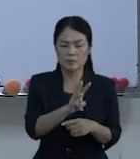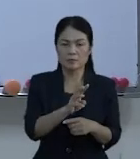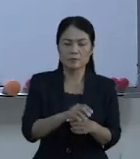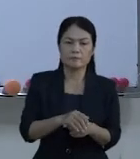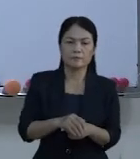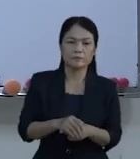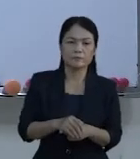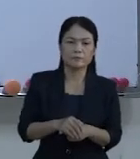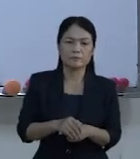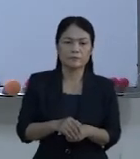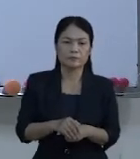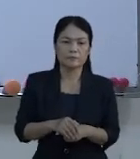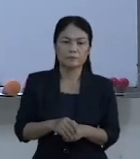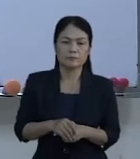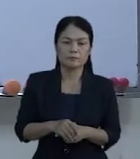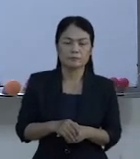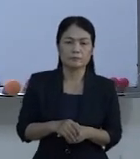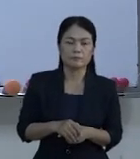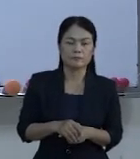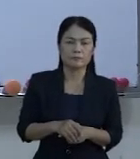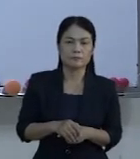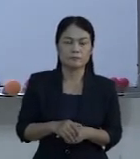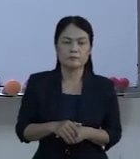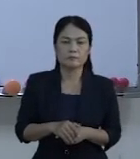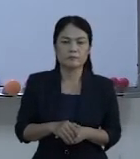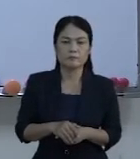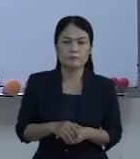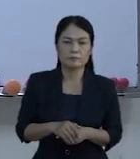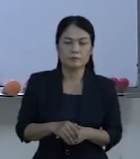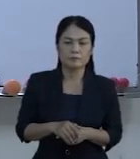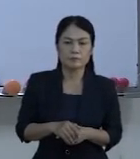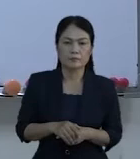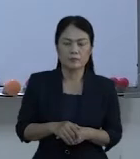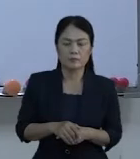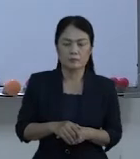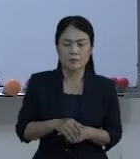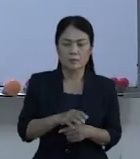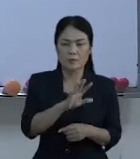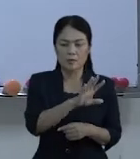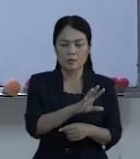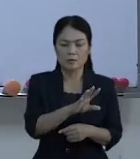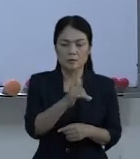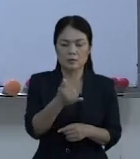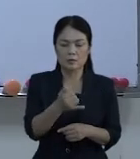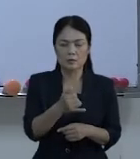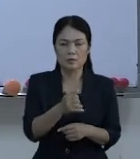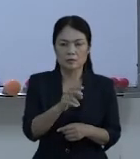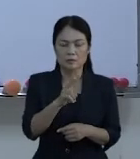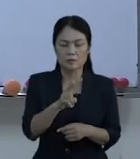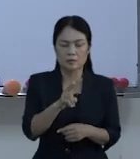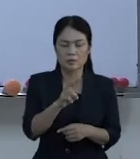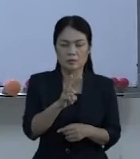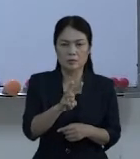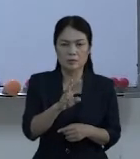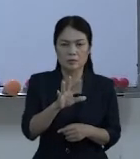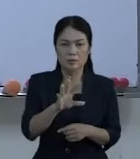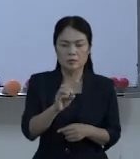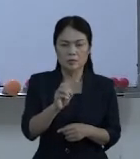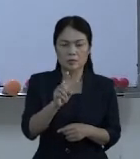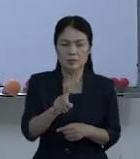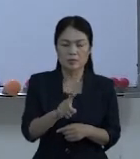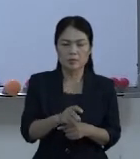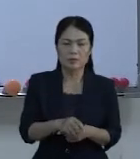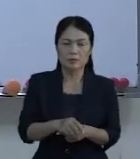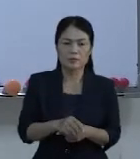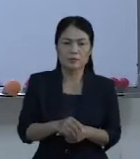lại đi được lại đi nó còn á và được lại đi chấn pram liên của mũi sai pi mơn bầy poán pram rồi mũi ấy việc